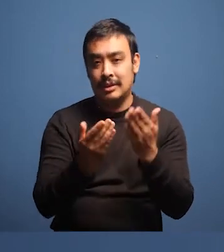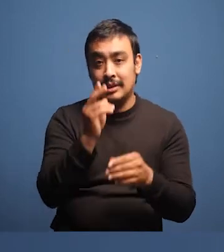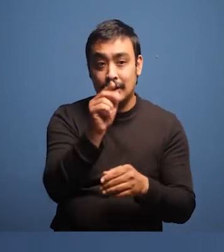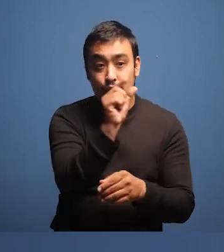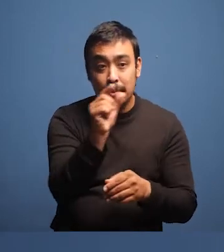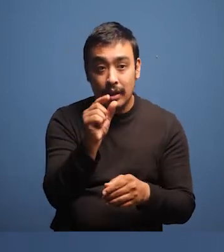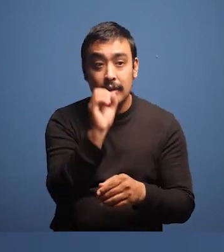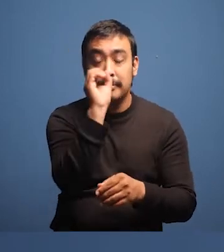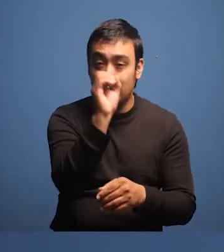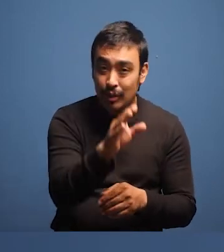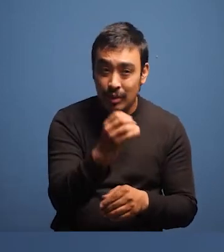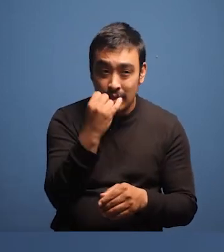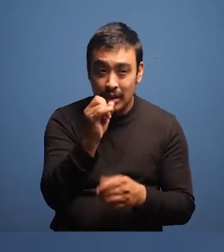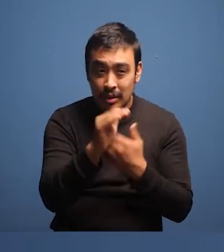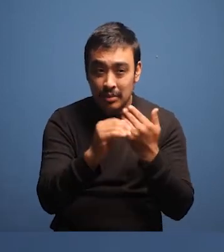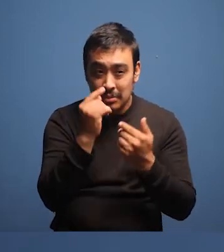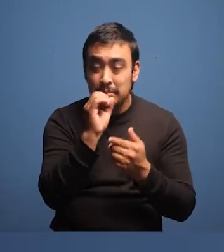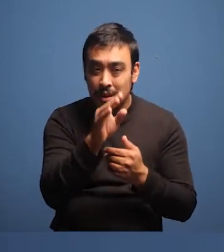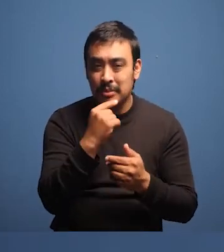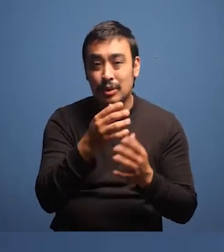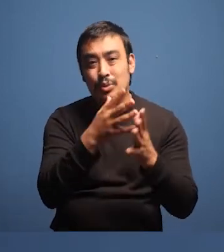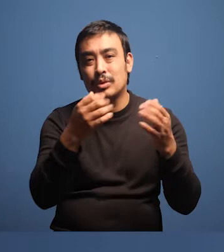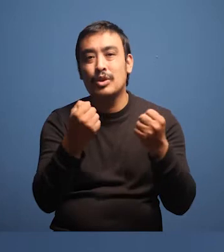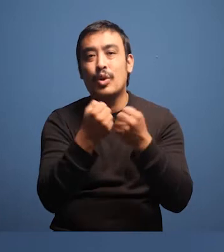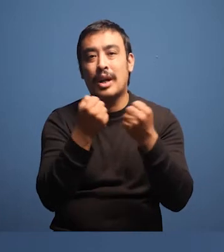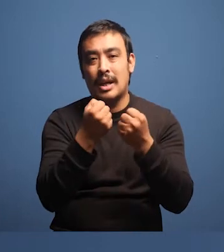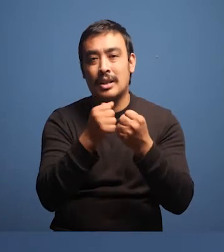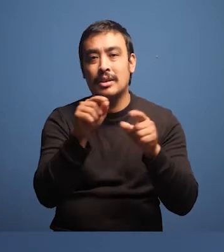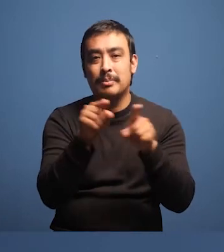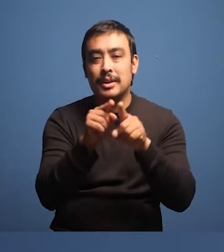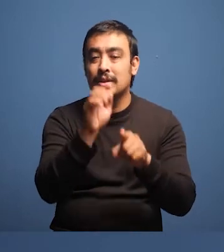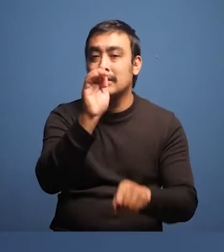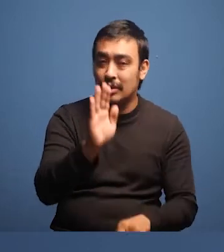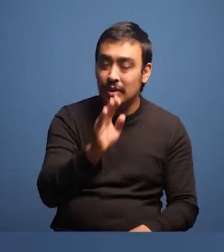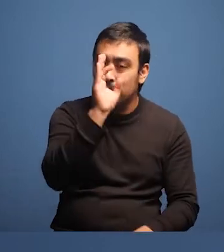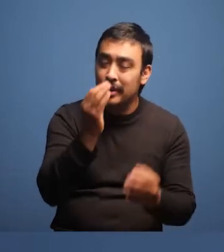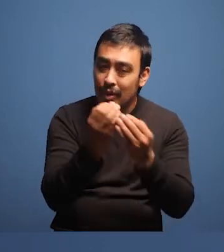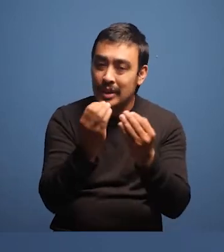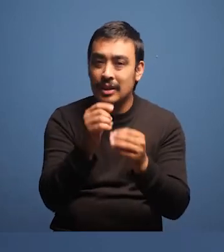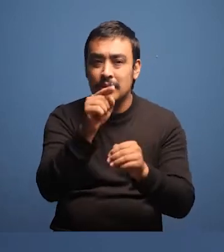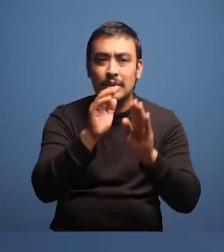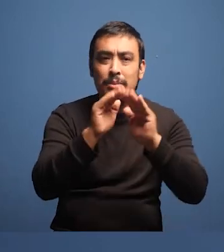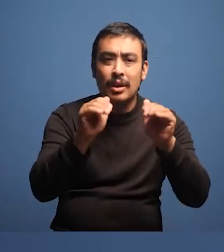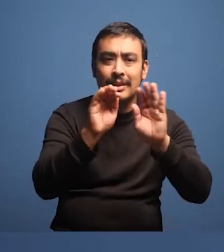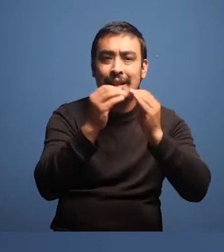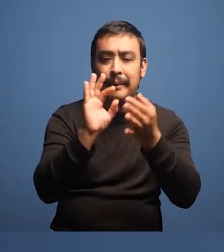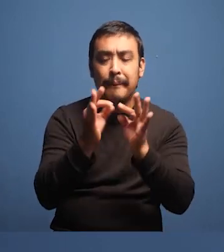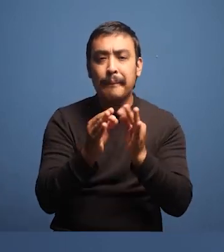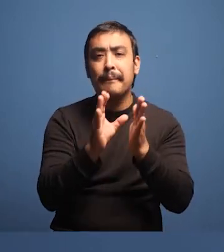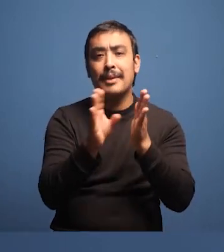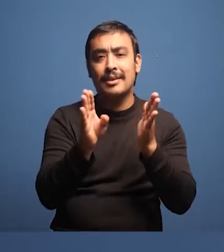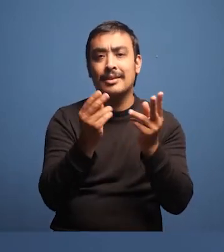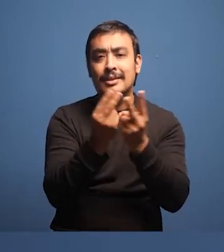वर्डलाई चाहिँ नराम्रो मुडमा भएको छ भने एउटा ठुलो झगडाको रूप पनि लिन सक्छ र स्पेसली तपाईँहरूले चाहिँ डिफ्रेन्ट सोसियल मिडिया साइट्सहरूमा चाहिँ